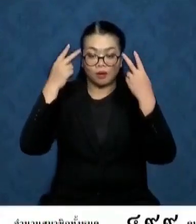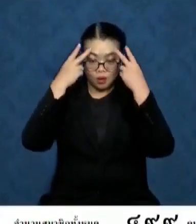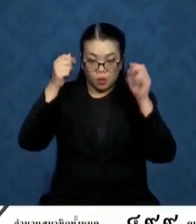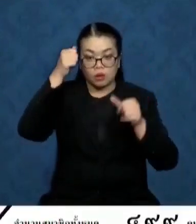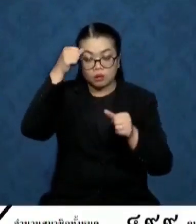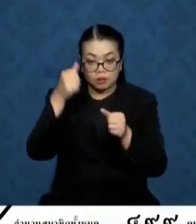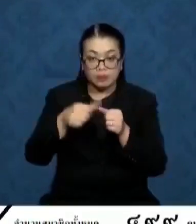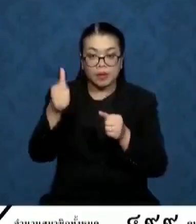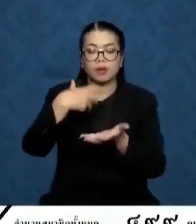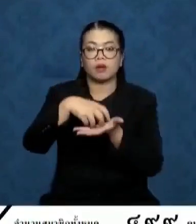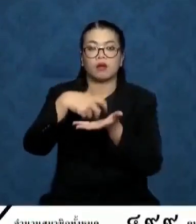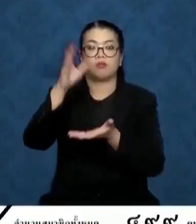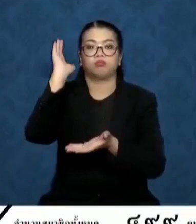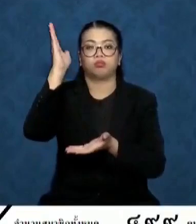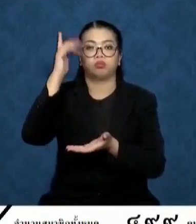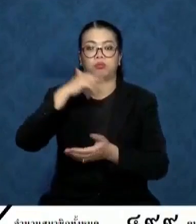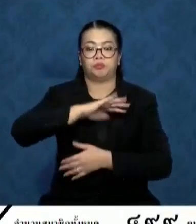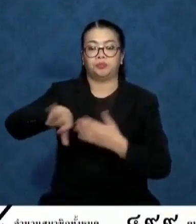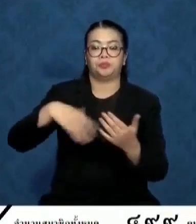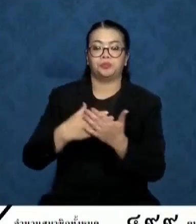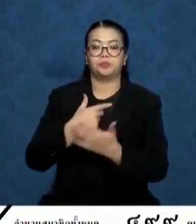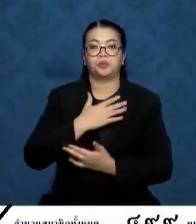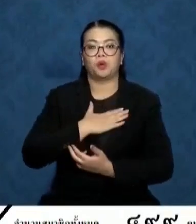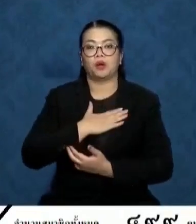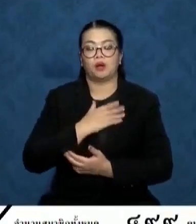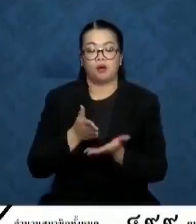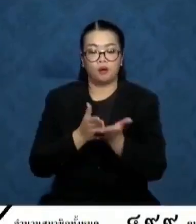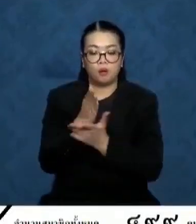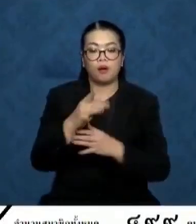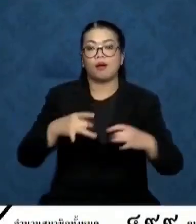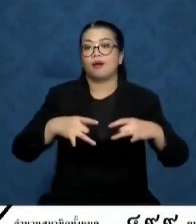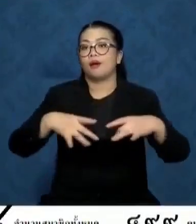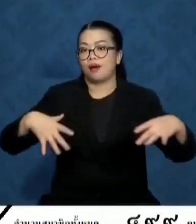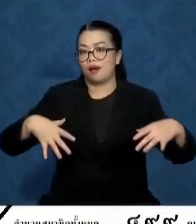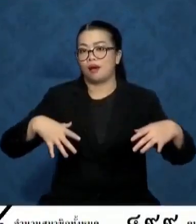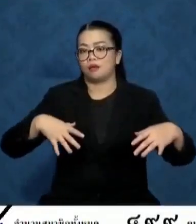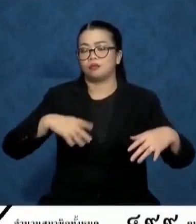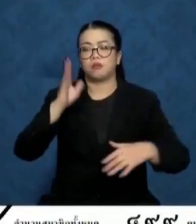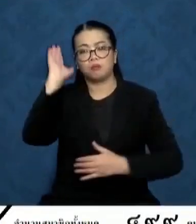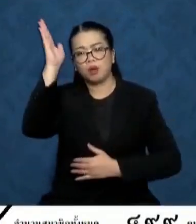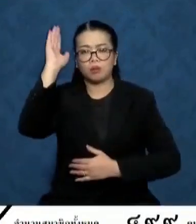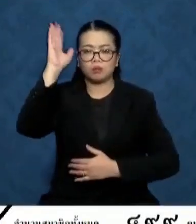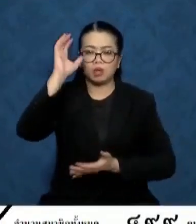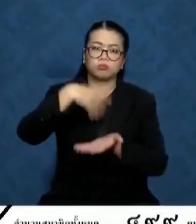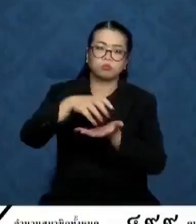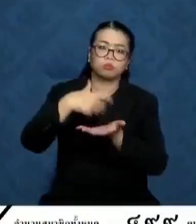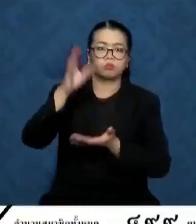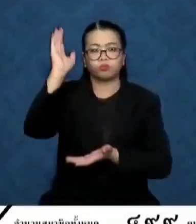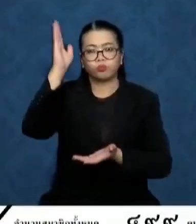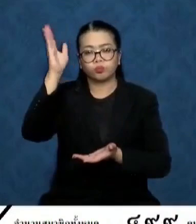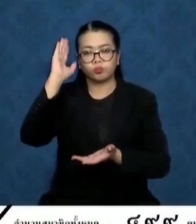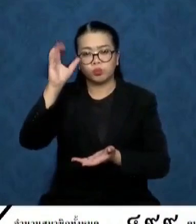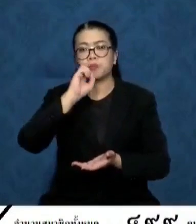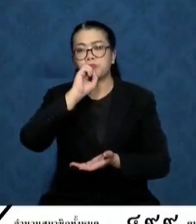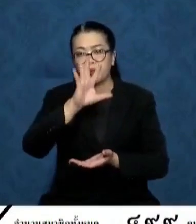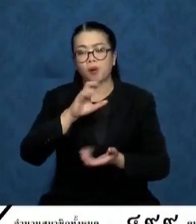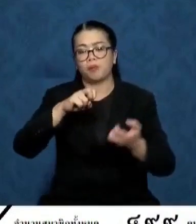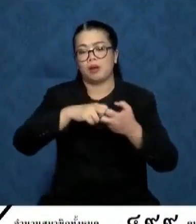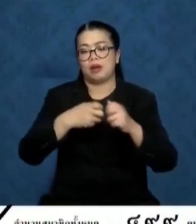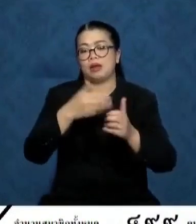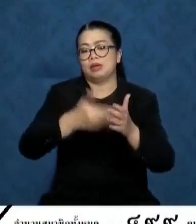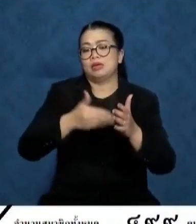ครับในวันนั้นพวกเราพรรคฝ่ายค้า้าก็ได้อภิปรายวิพากษ์วิจารณ์